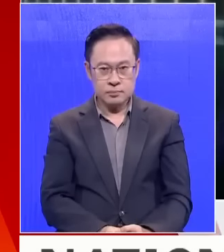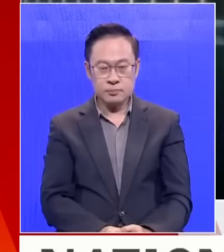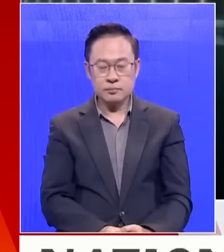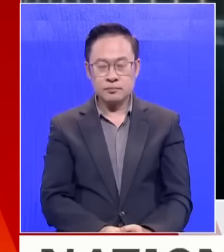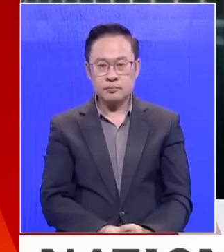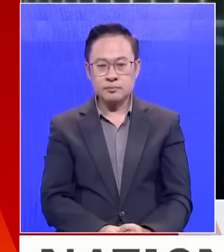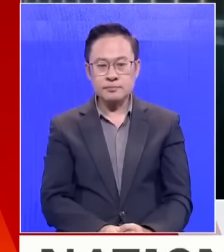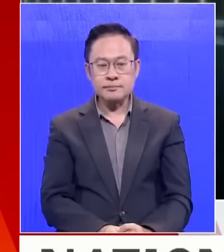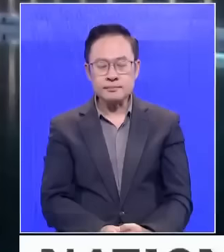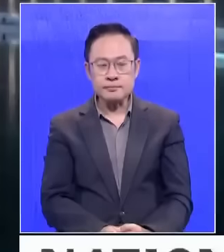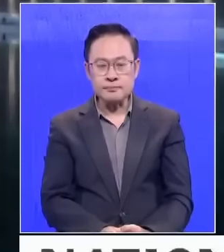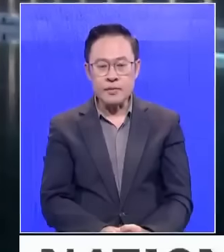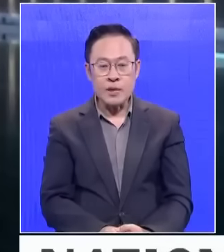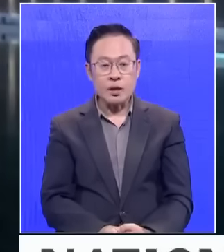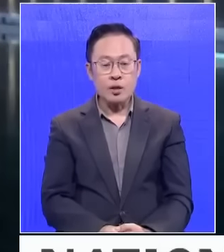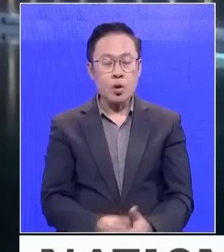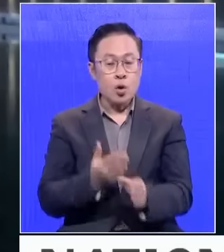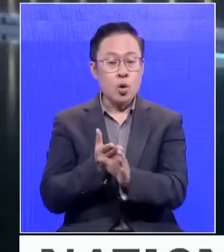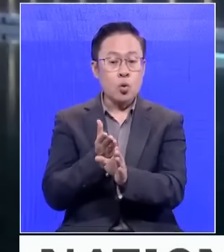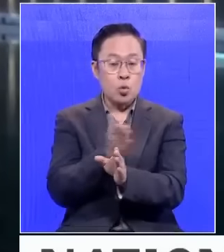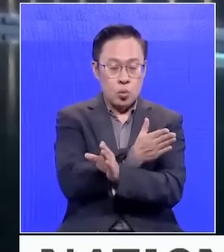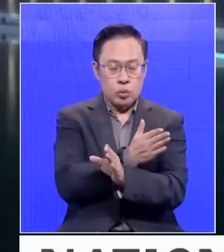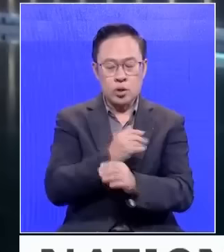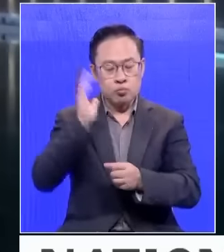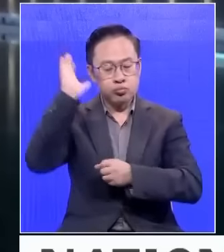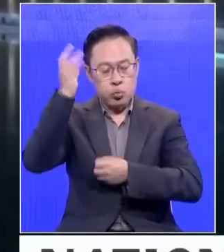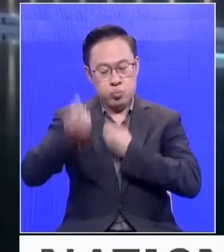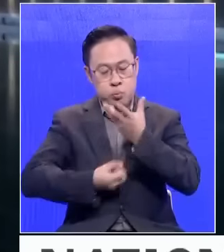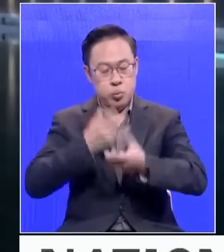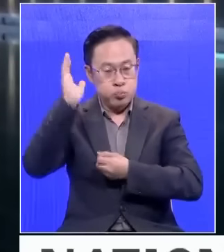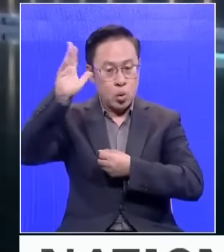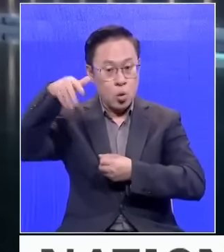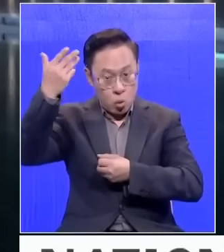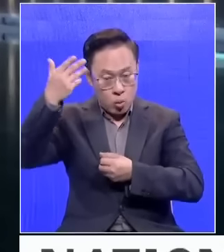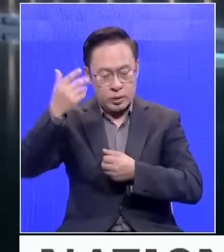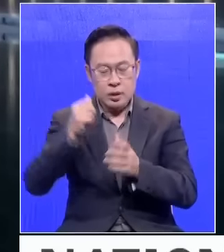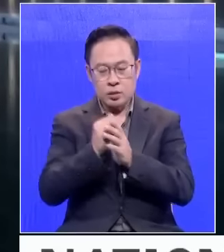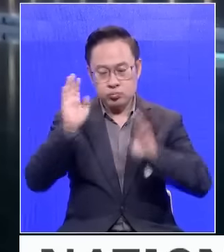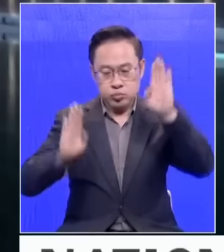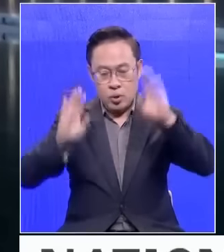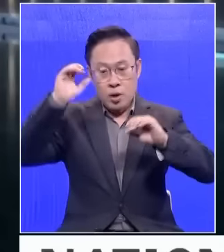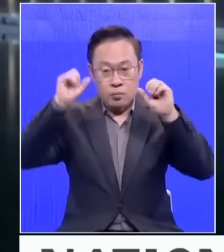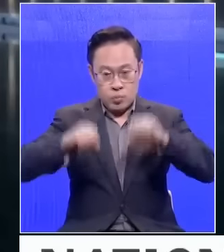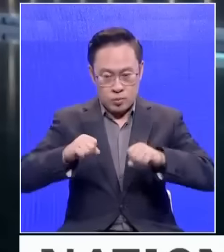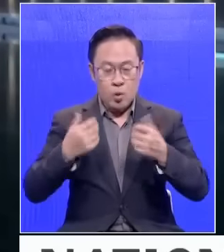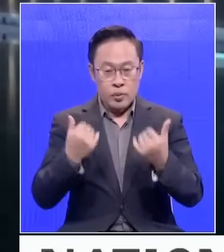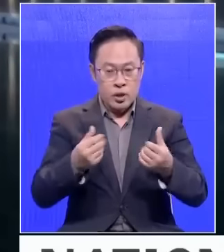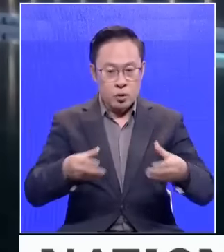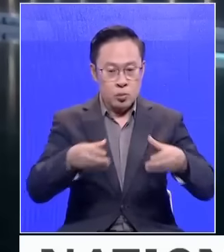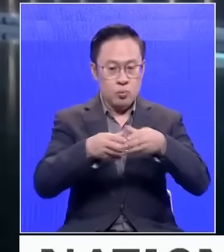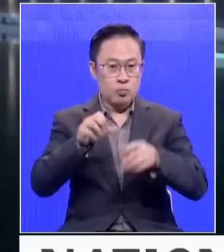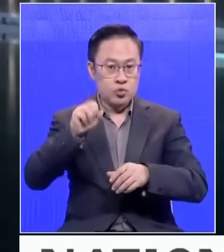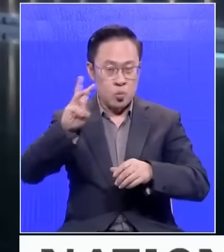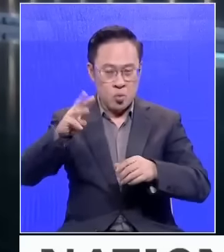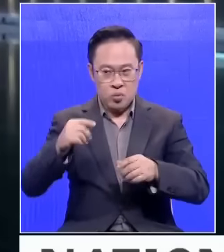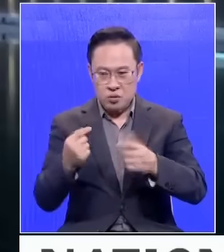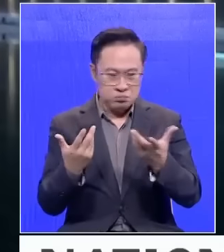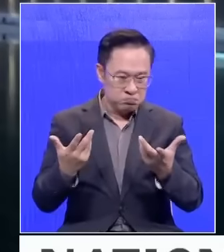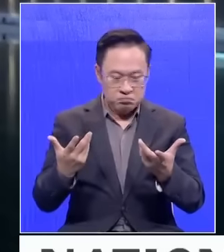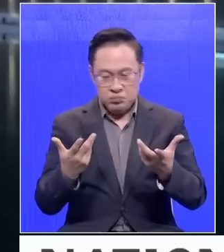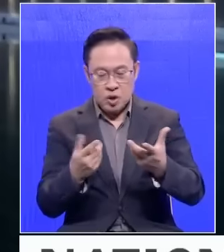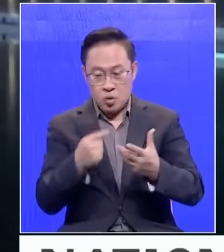ขอบคุณครับอย่างไรก็ตามนะครับก่อนที่จะมีการลงมติเลือกประธานวุฒิสภาคนใหม่นะครับก็เกิดการประลองพลังกันครั้งแรกของสมาชิกวุฒิสภ